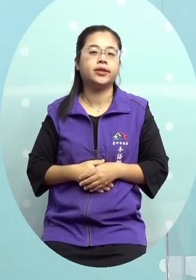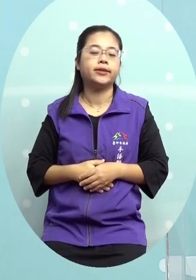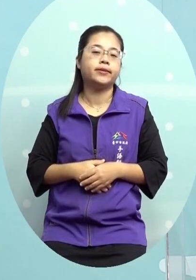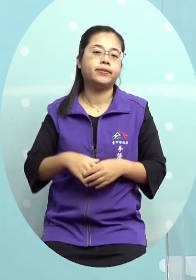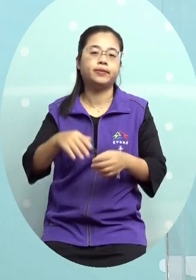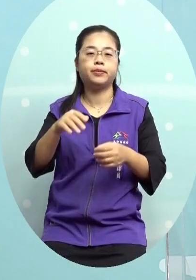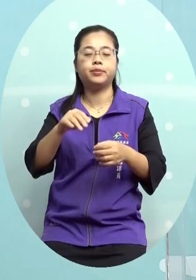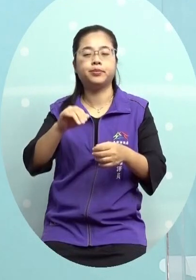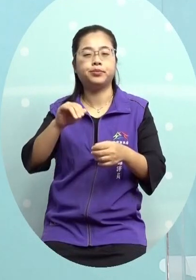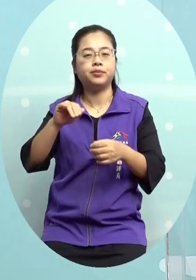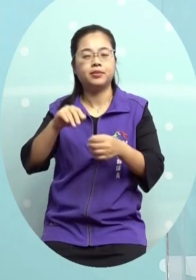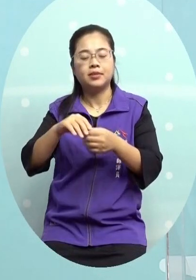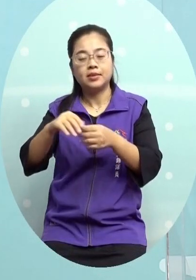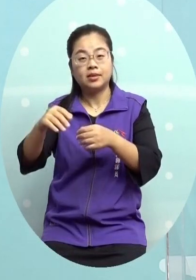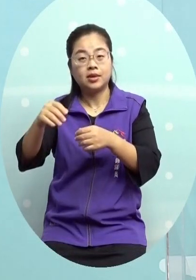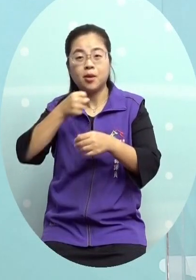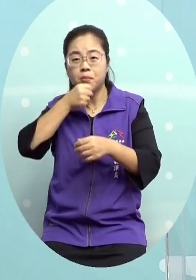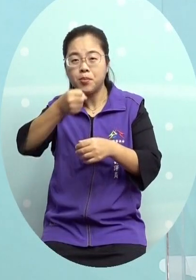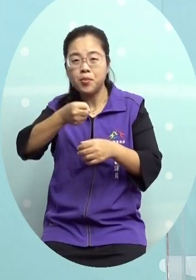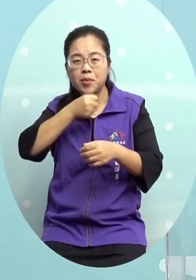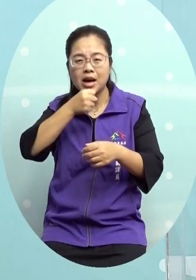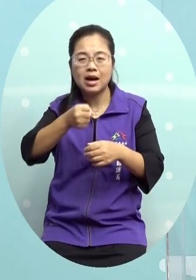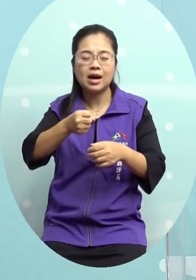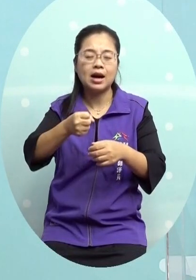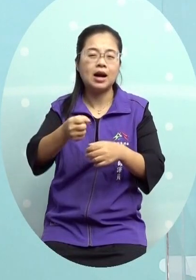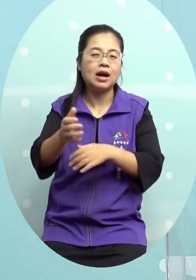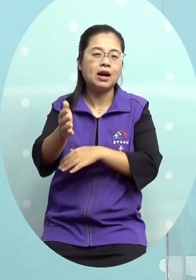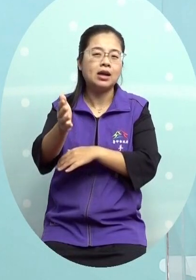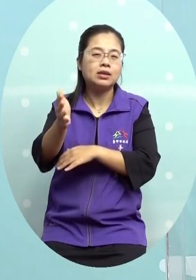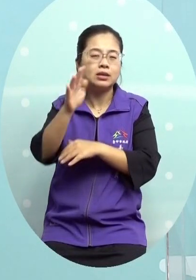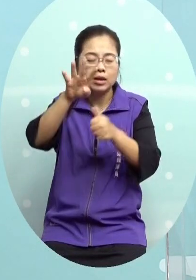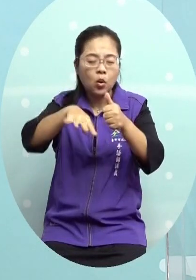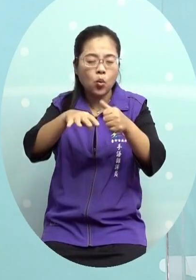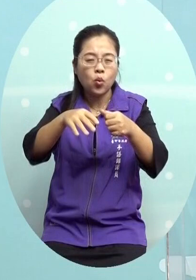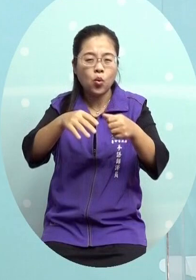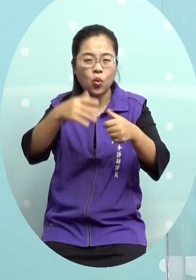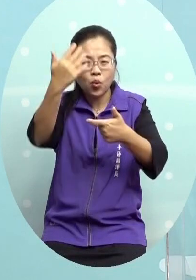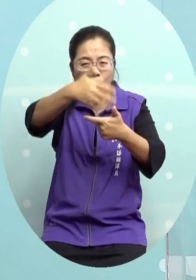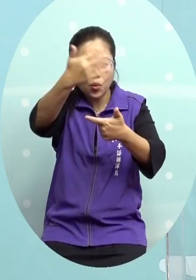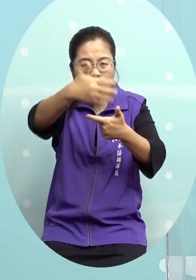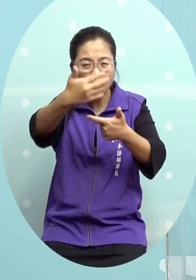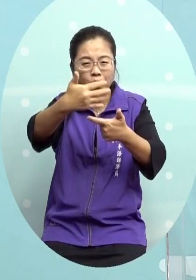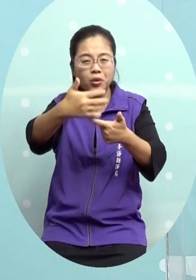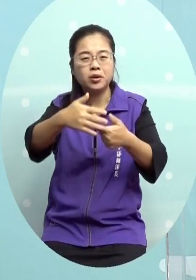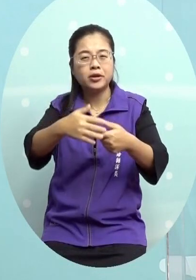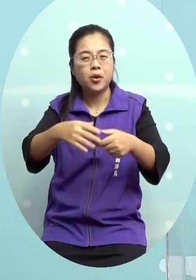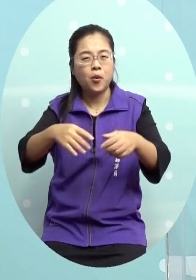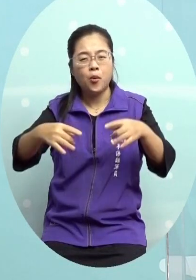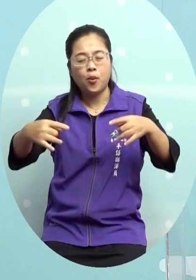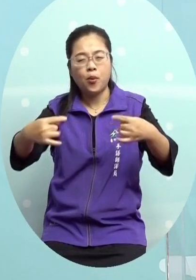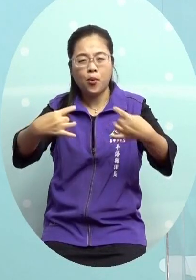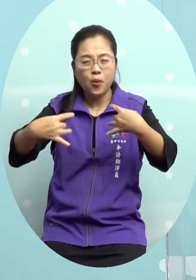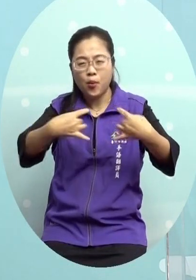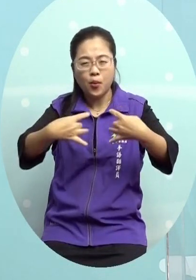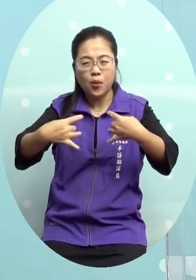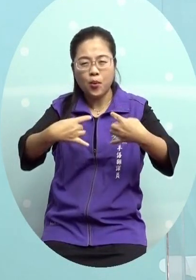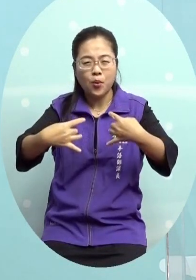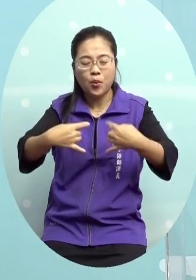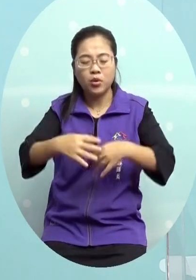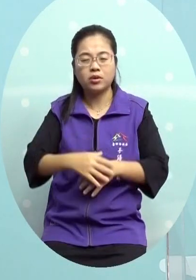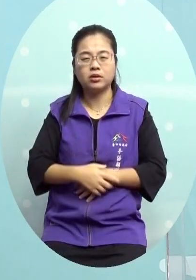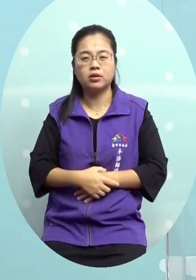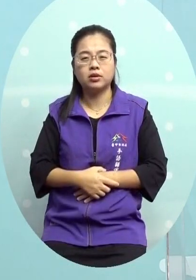到媒体政论节目以及新闻网络这个无时无刻的攻击。那所